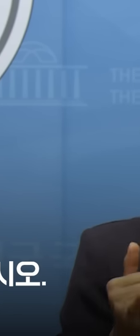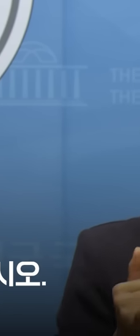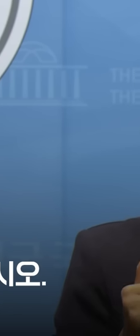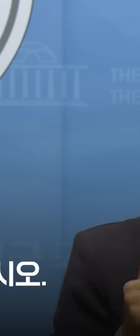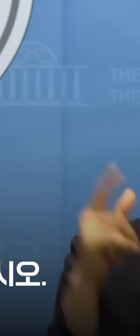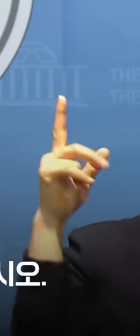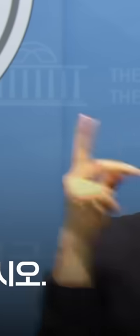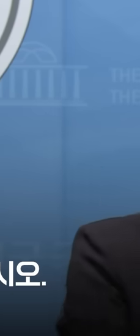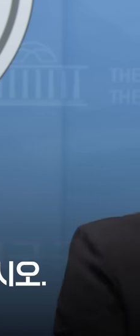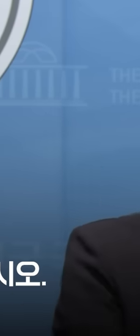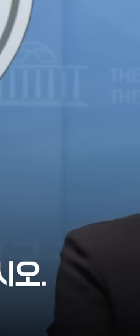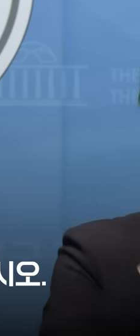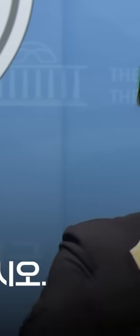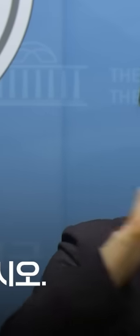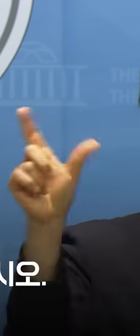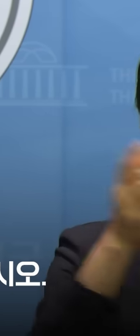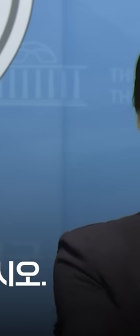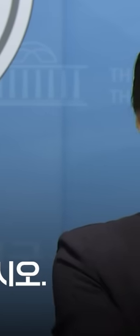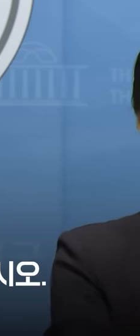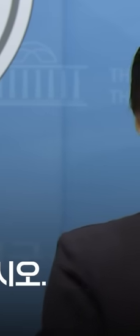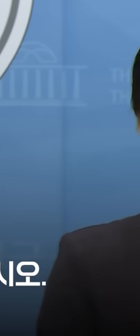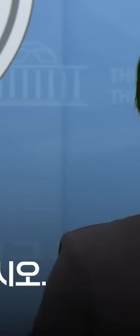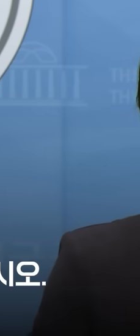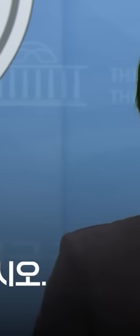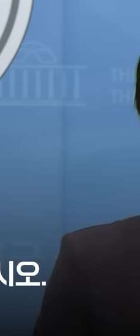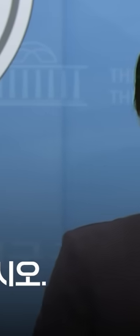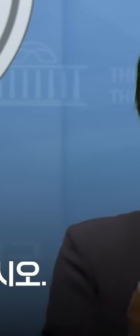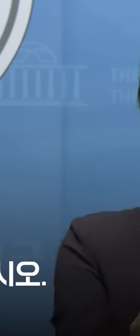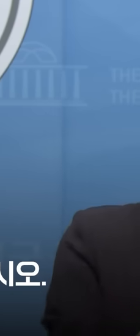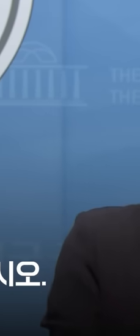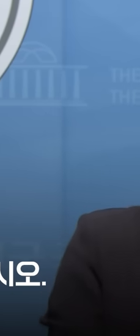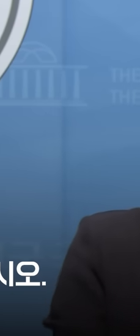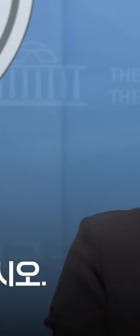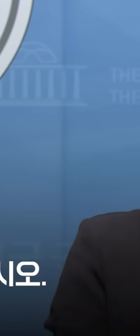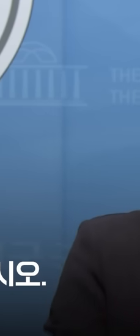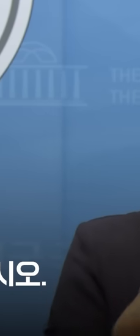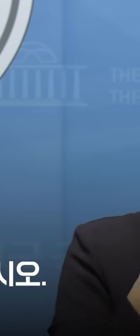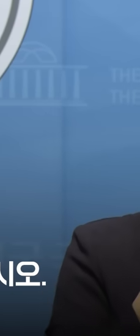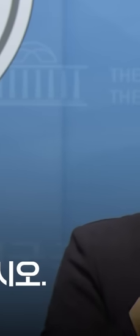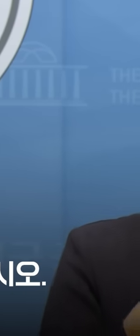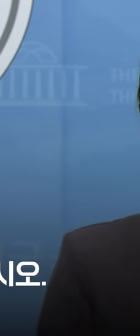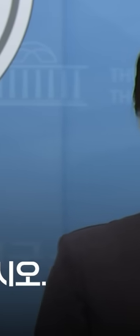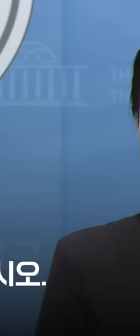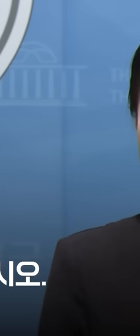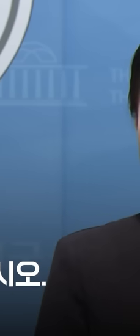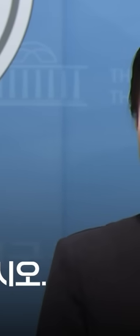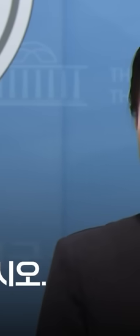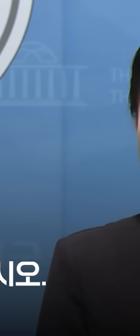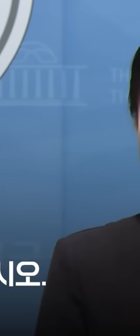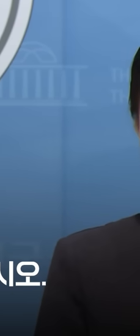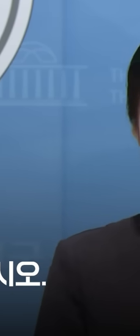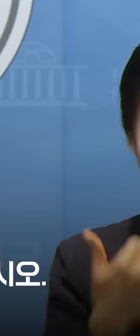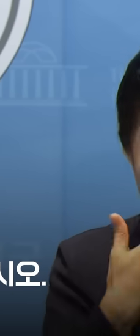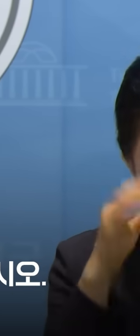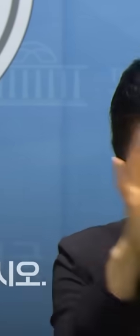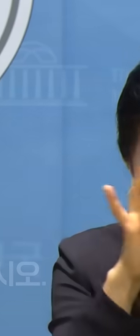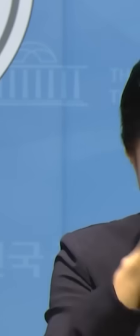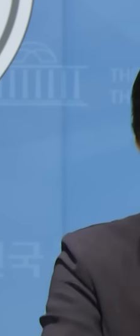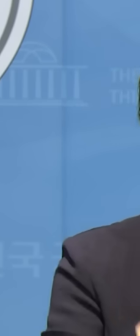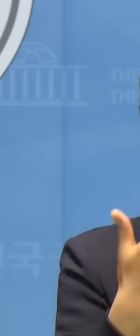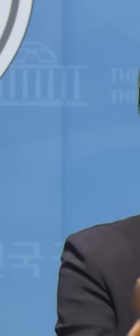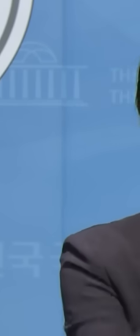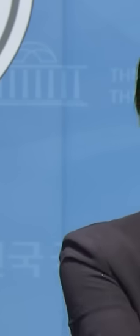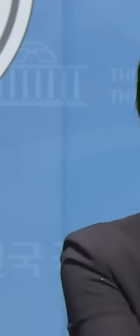결별하다 선언하십시오 독도 지우기에 나선 인사들도 찾아서 문책